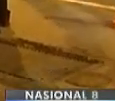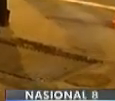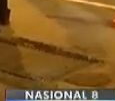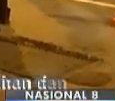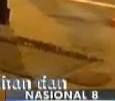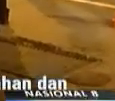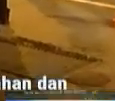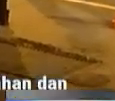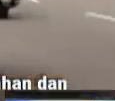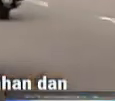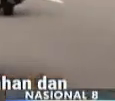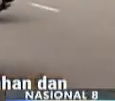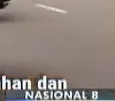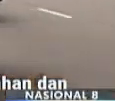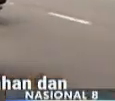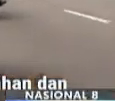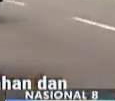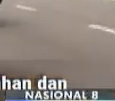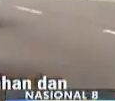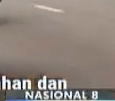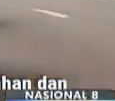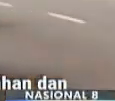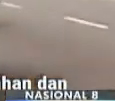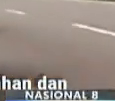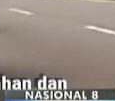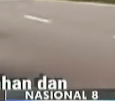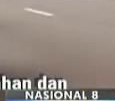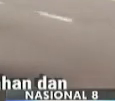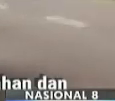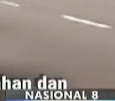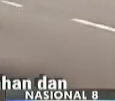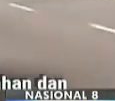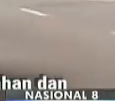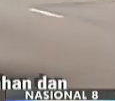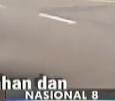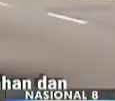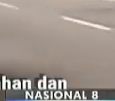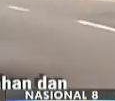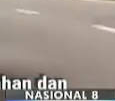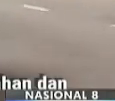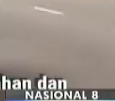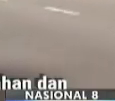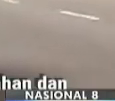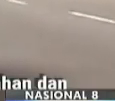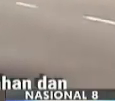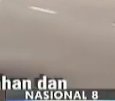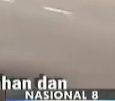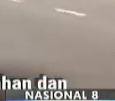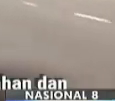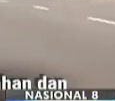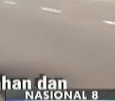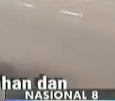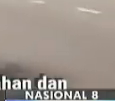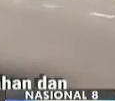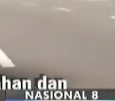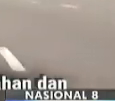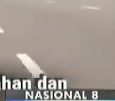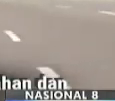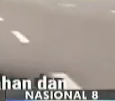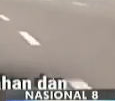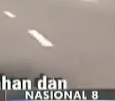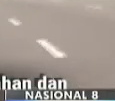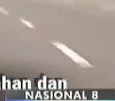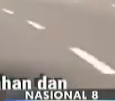tidak menggunakan peluang diberikan walaupun hebahan telah dibuat sejak 30 April lalu. Angka keseluruhan